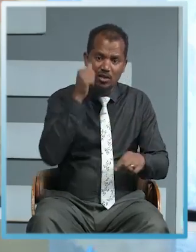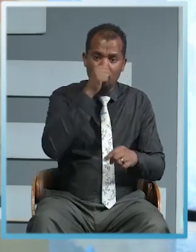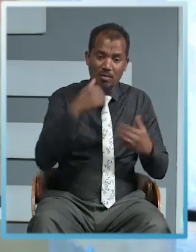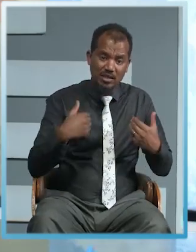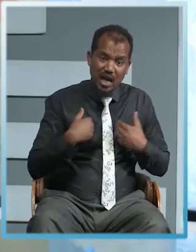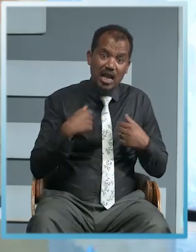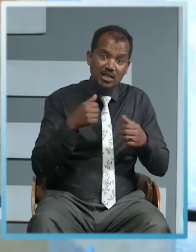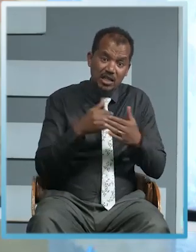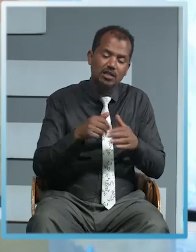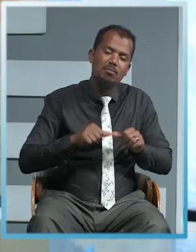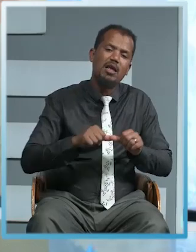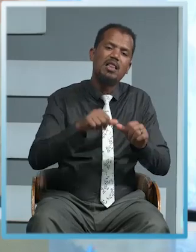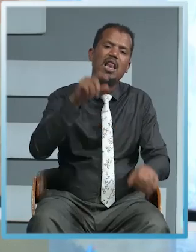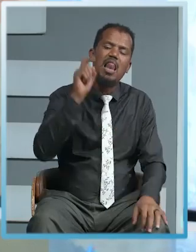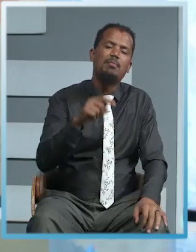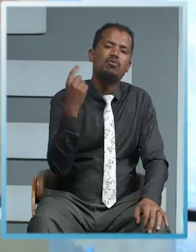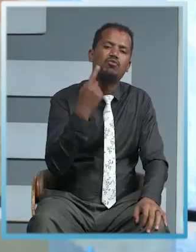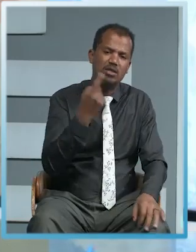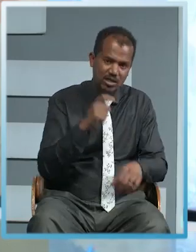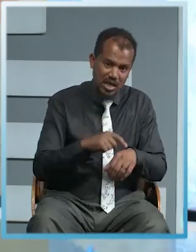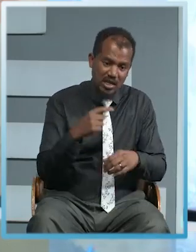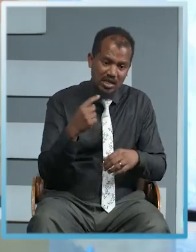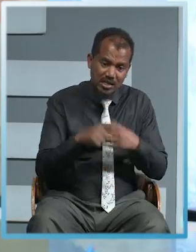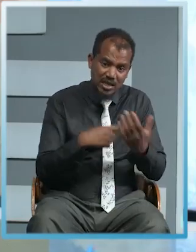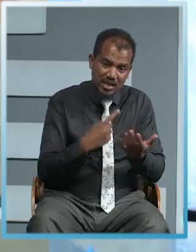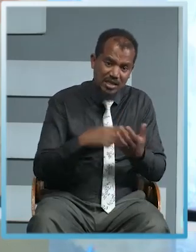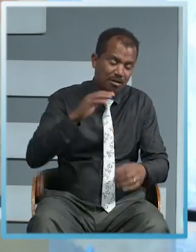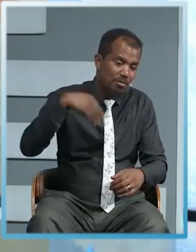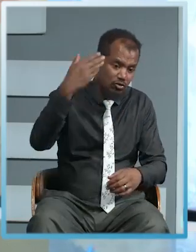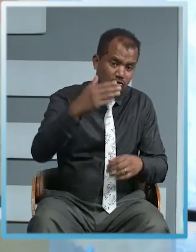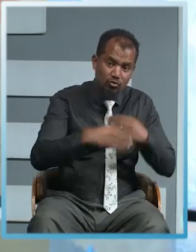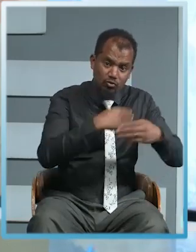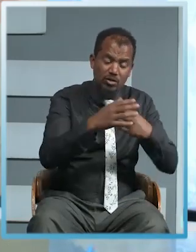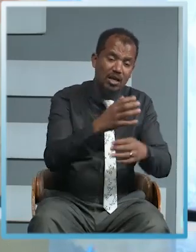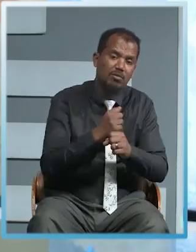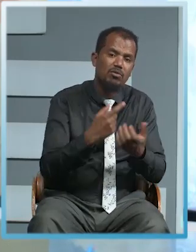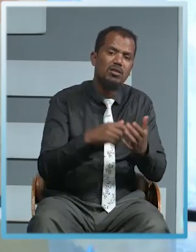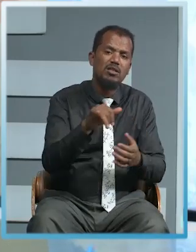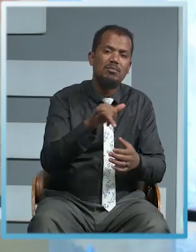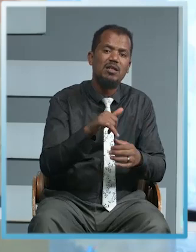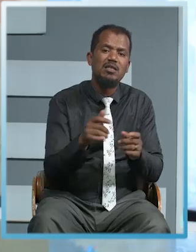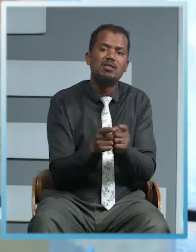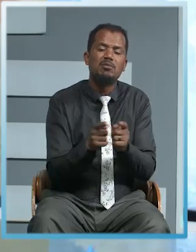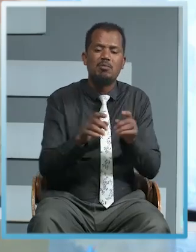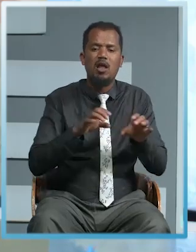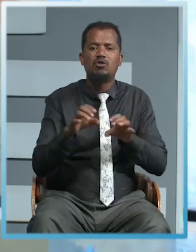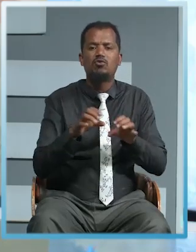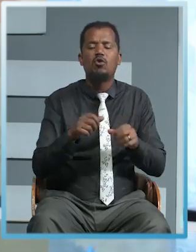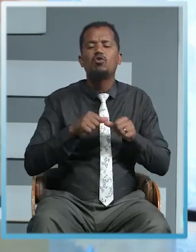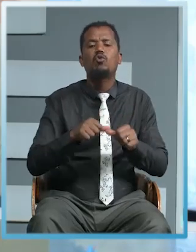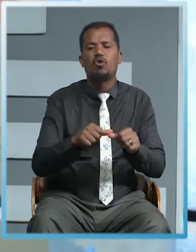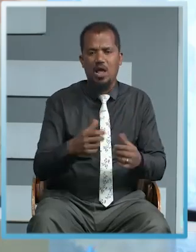ኢትዮጵያ ስካሌ ድረስ መቀጠል አለበት ሁልጊዜም ቢሆንና ስለዚህ ለመጪው ትውልድ ተረክቦት እንደዛ አይነት መድረክ አድርጎ ያቆየዋል